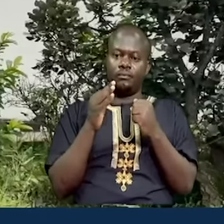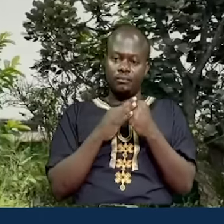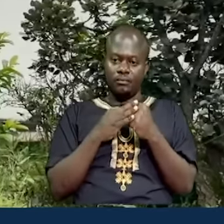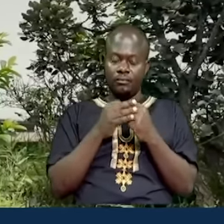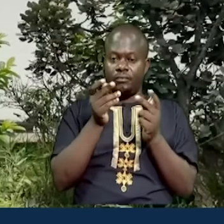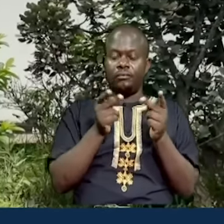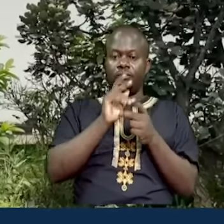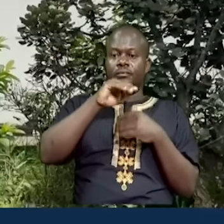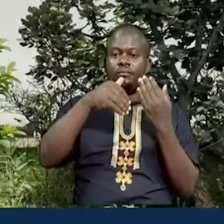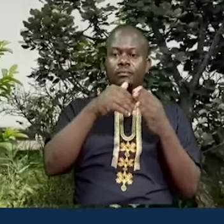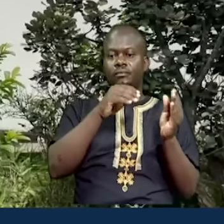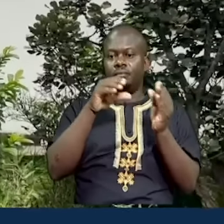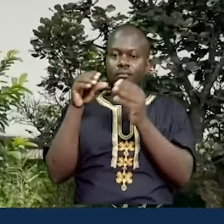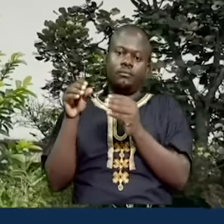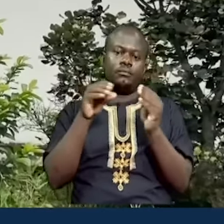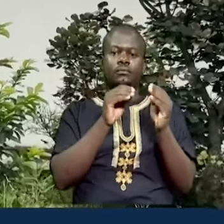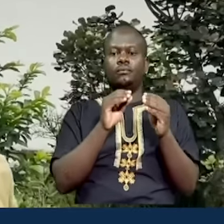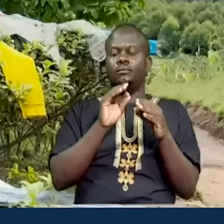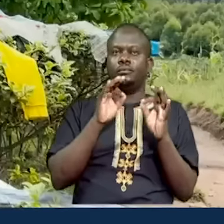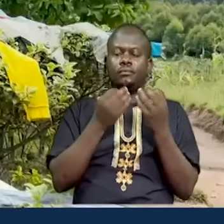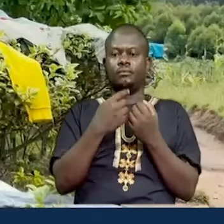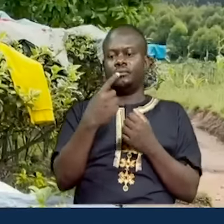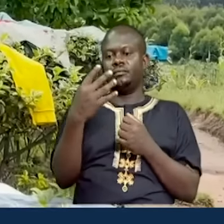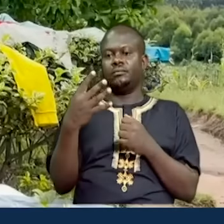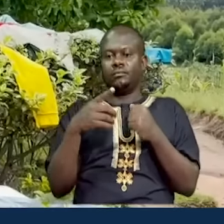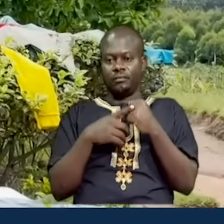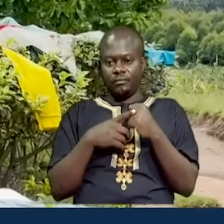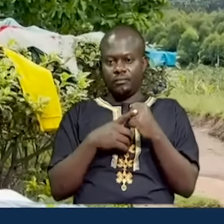aha hose hazimurwa ingwa 146 bose